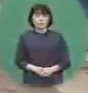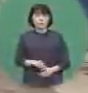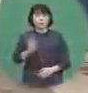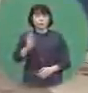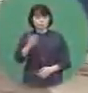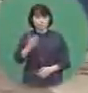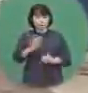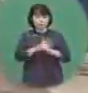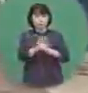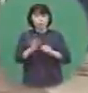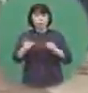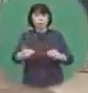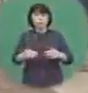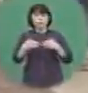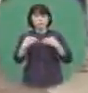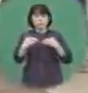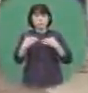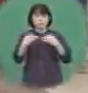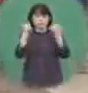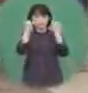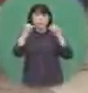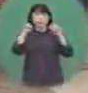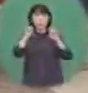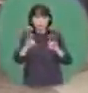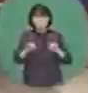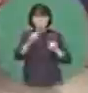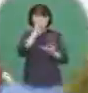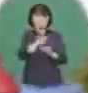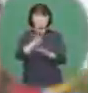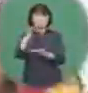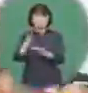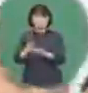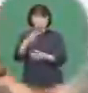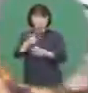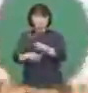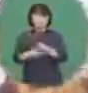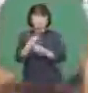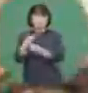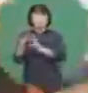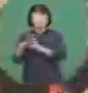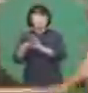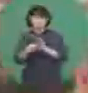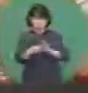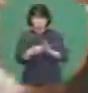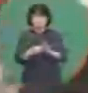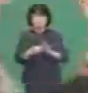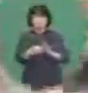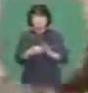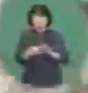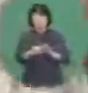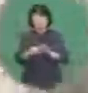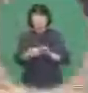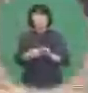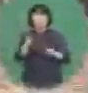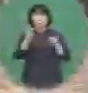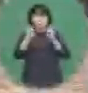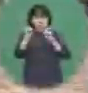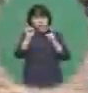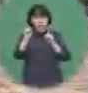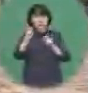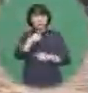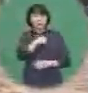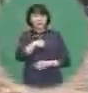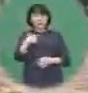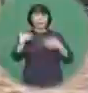しかし新型コロナの影響でイベントが2年連続で中止になったためお祭り気分だけでも味わおう